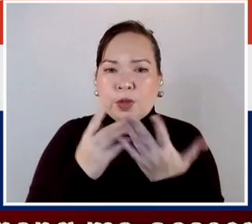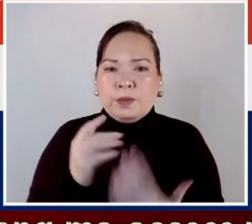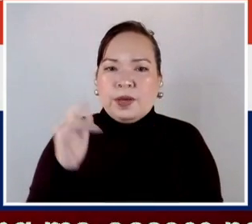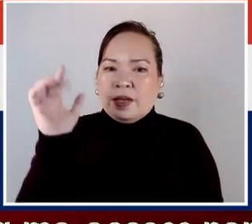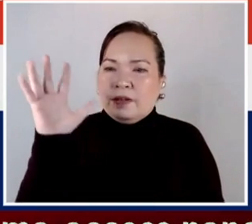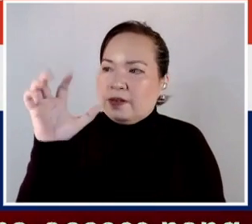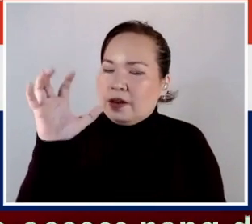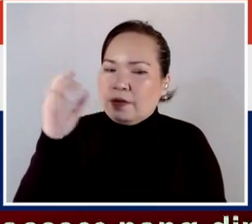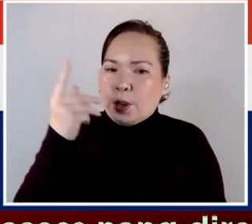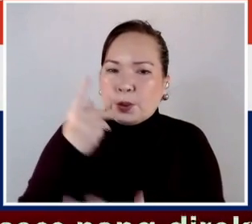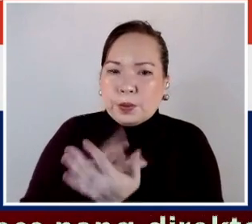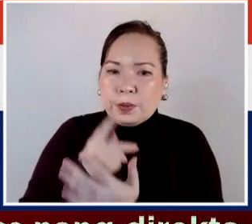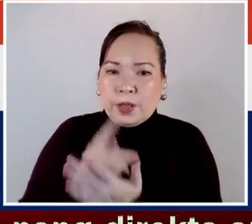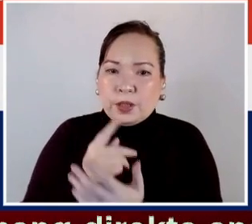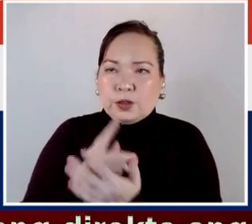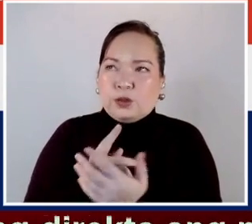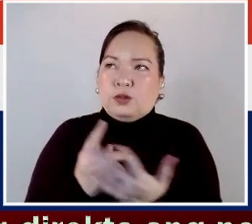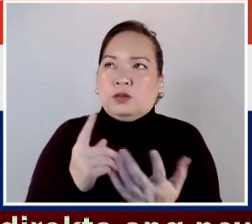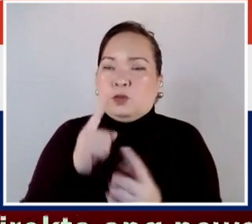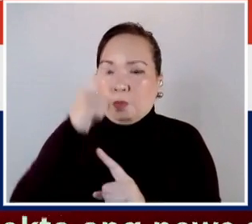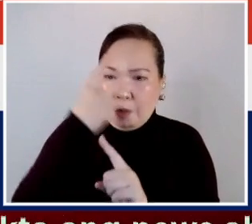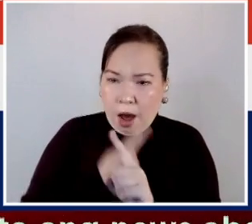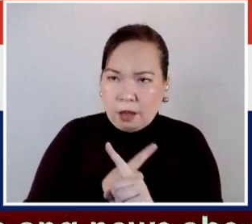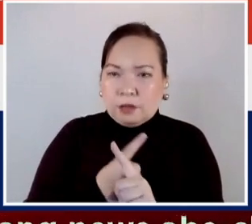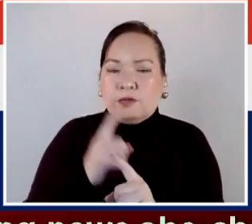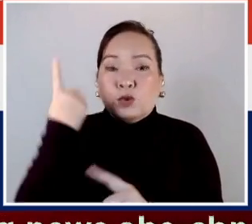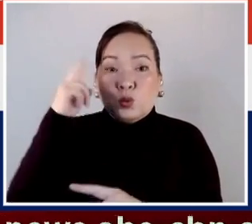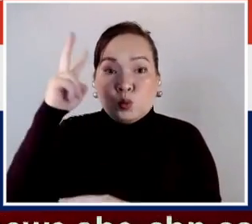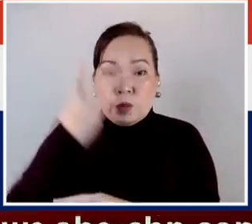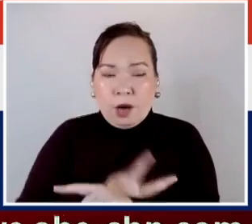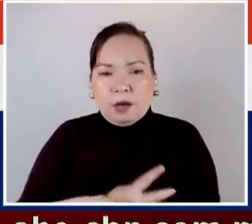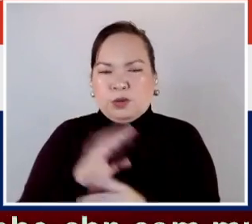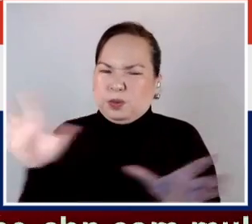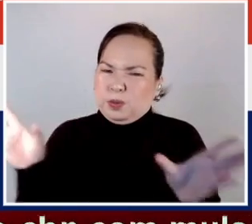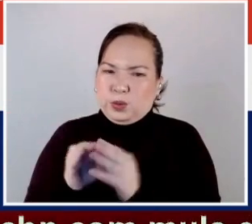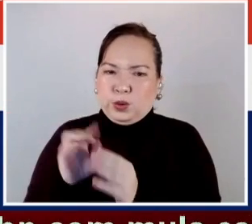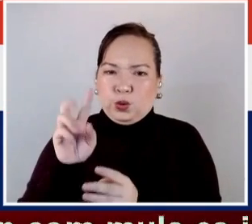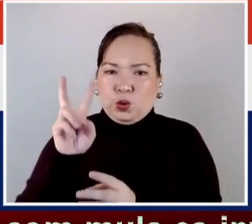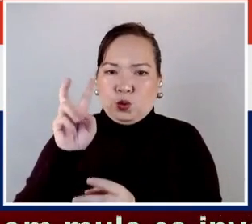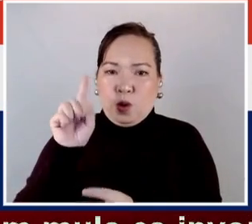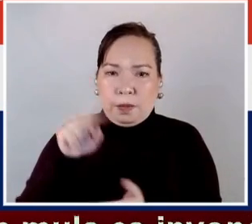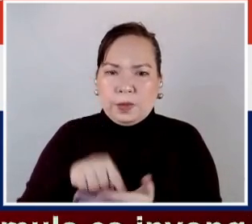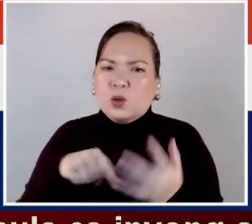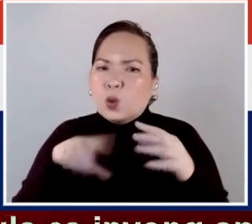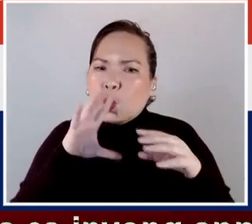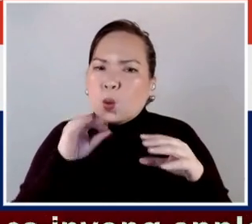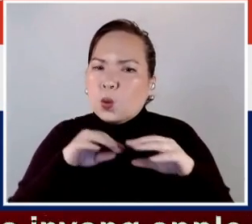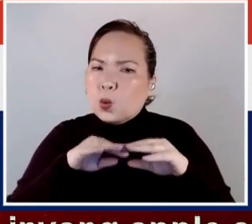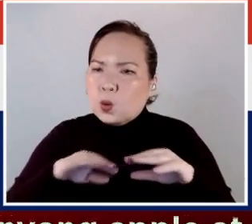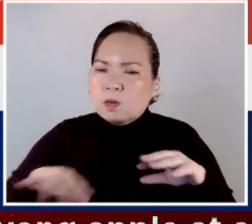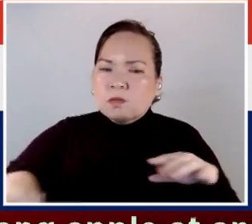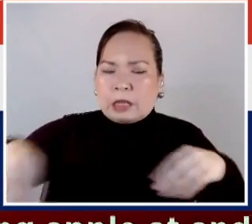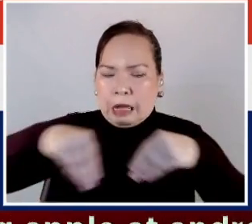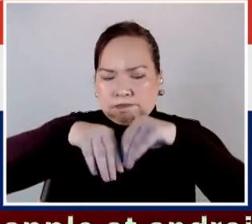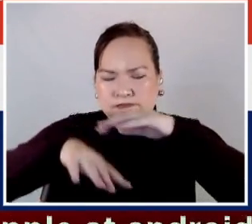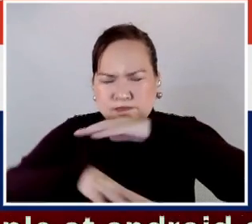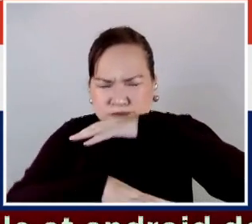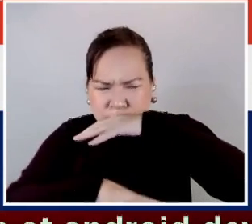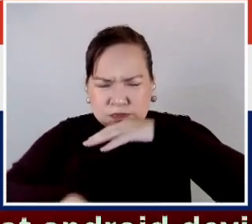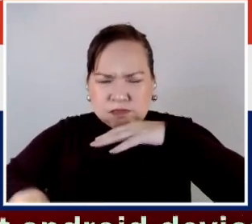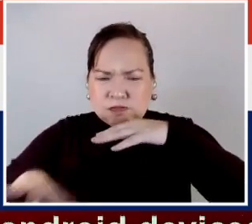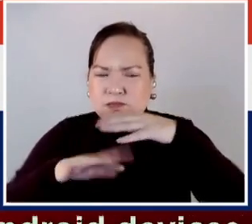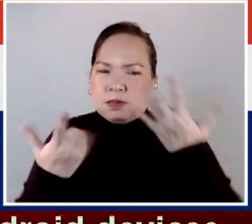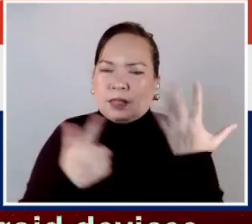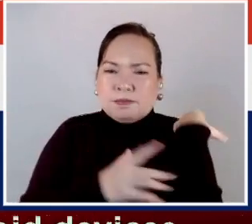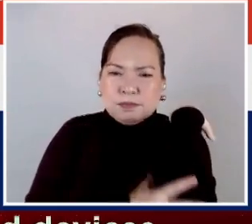sa loob ng 2 buwan. Tulong ito para sa mga bottom 50% na sambahayan sa buong bansa o yung mga pinaka-apektado